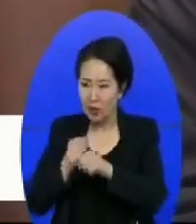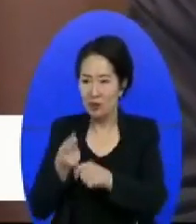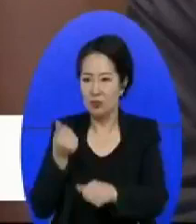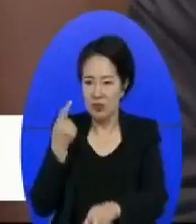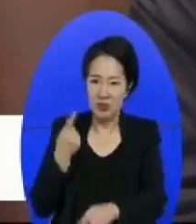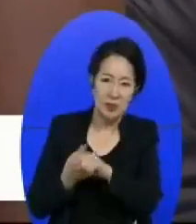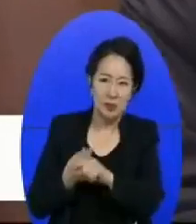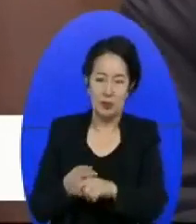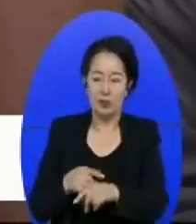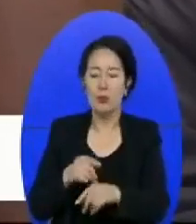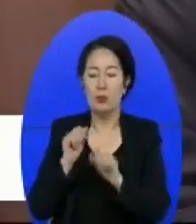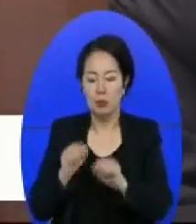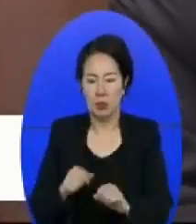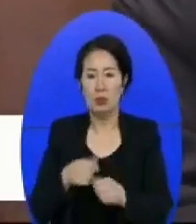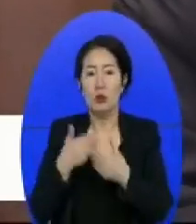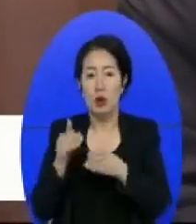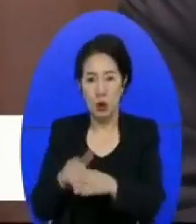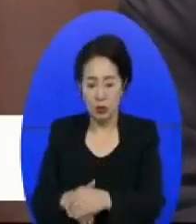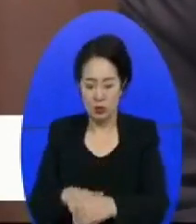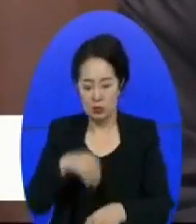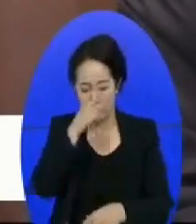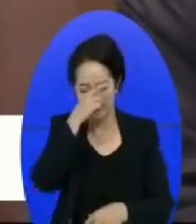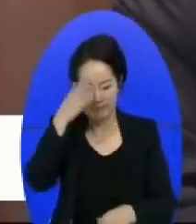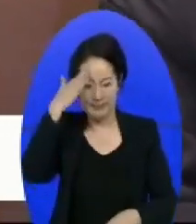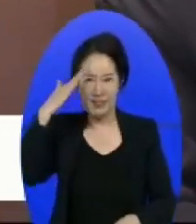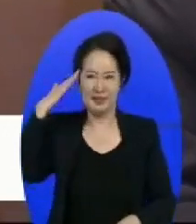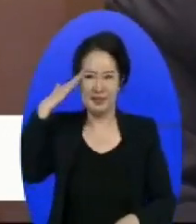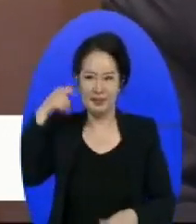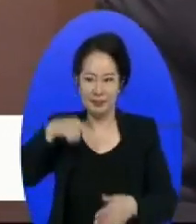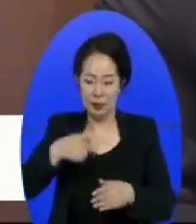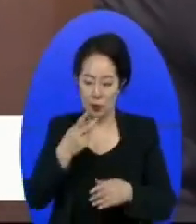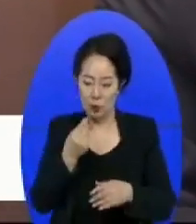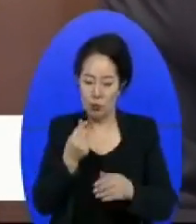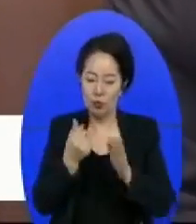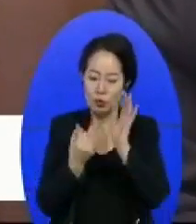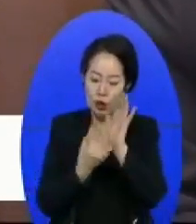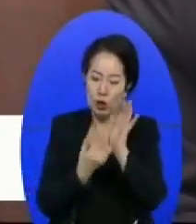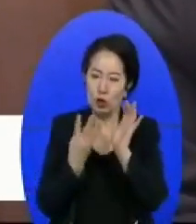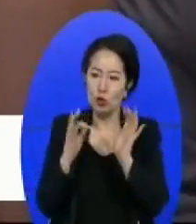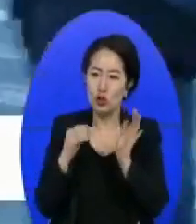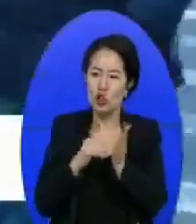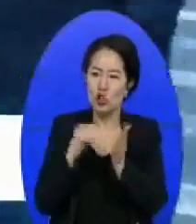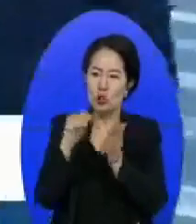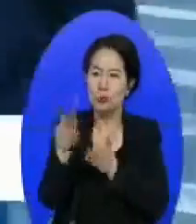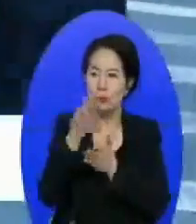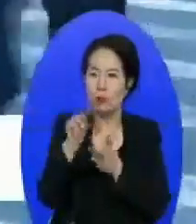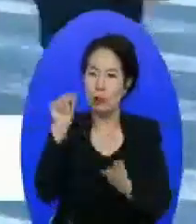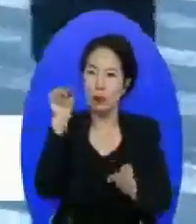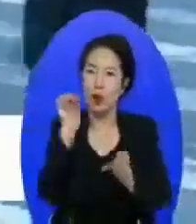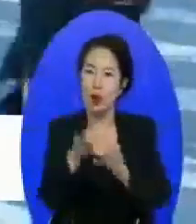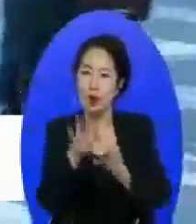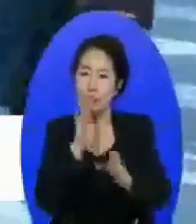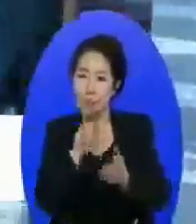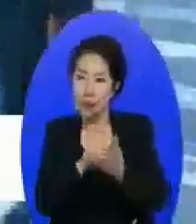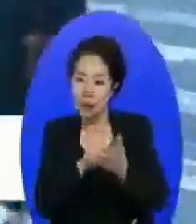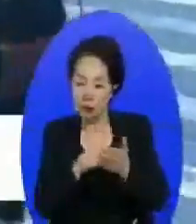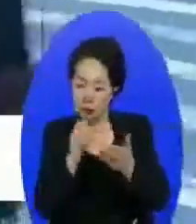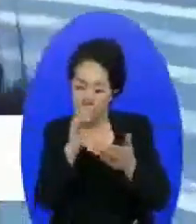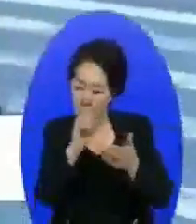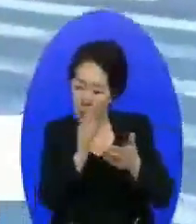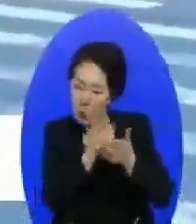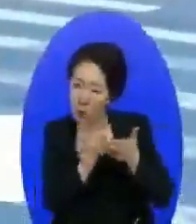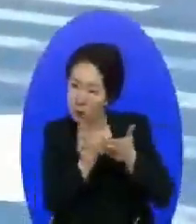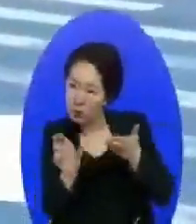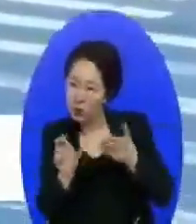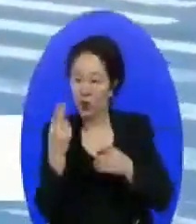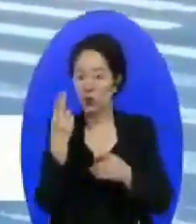нэмэгдүүлэхээр тусгаж өгчээ. Трамп ерөнхийлөгч батлан хамгаалах салбарт 740 тэрбум долларын төсөв оруулахаар тусгасны баггүй хувийг цөмийн зэвсэг